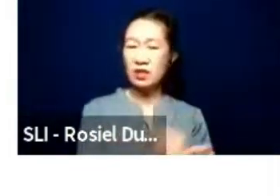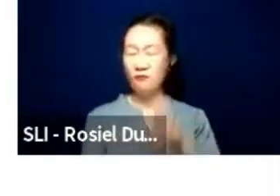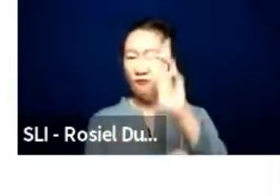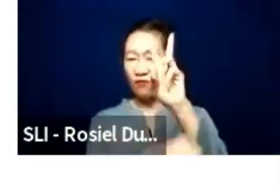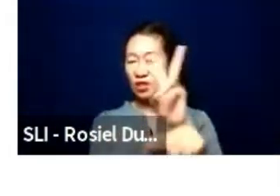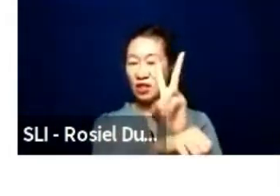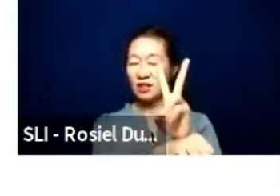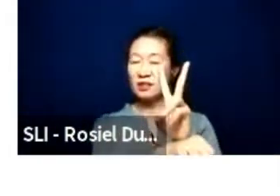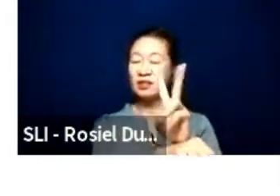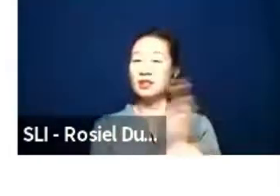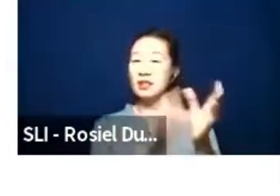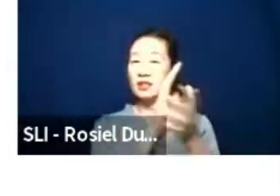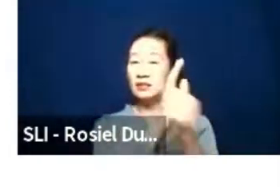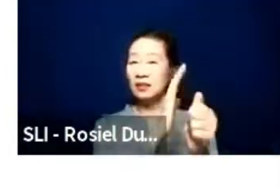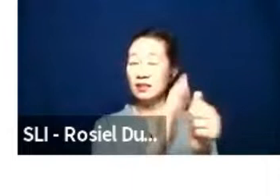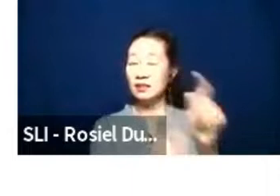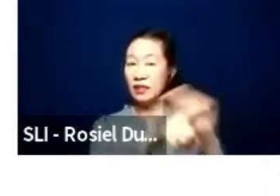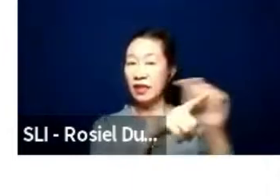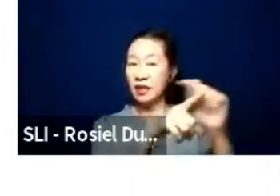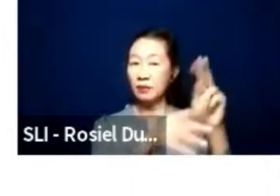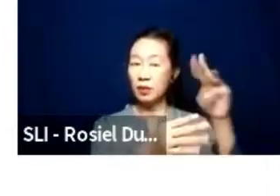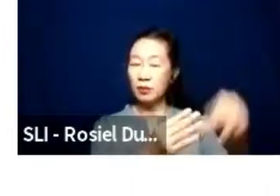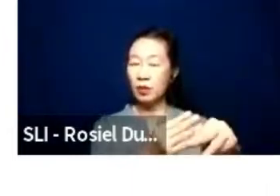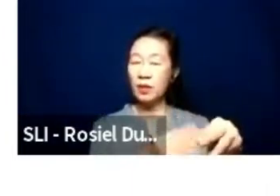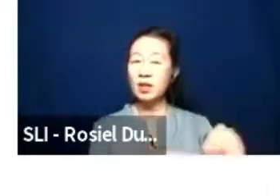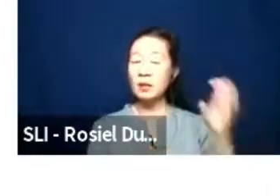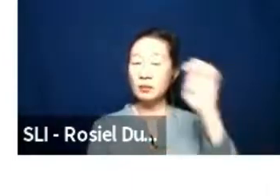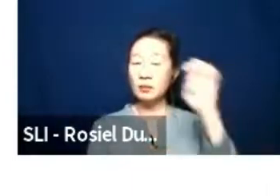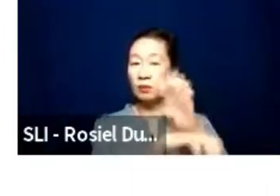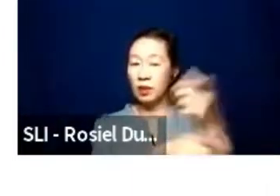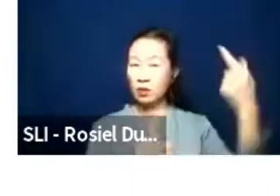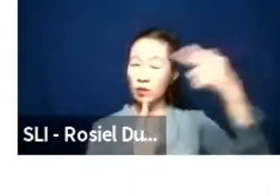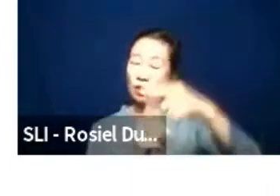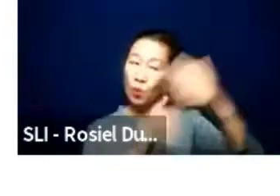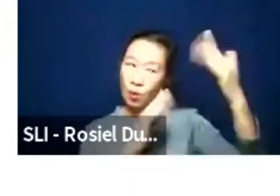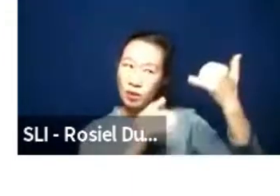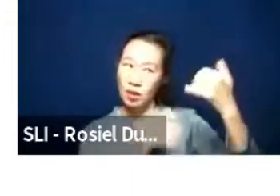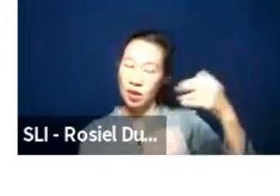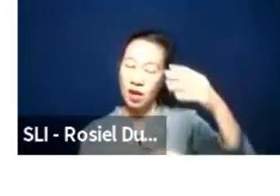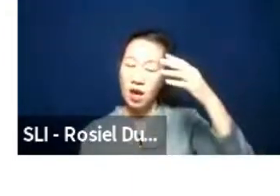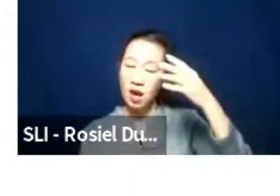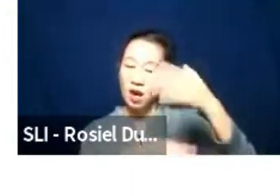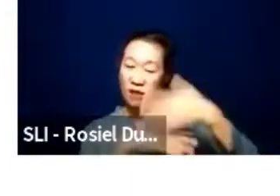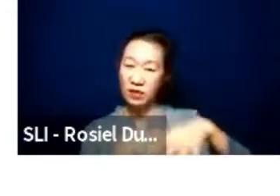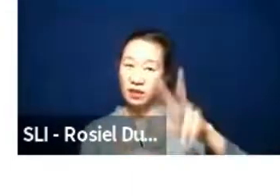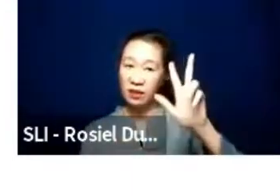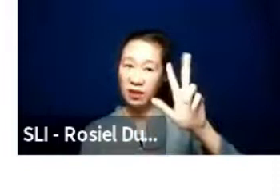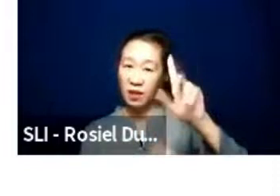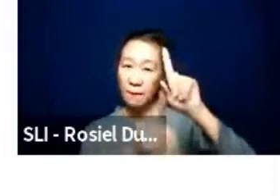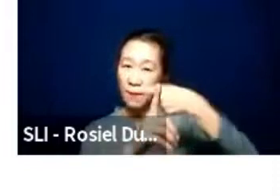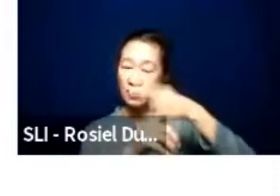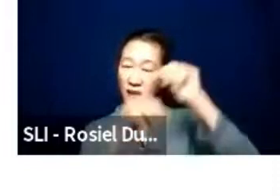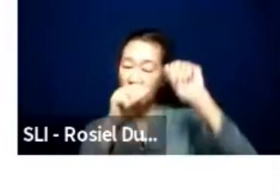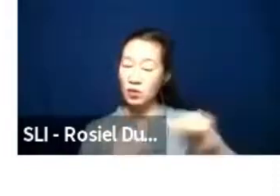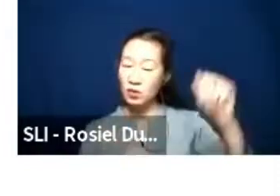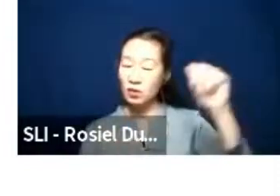vocational skills training program, yung employment goal natin, sana after 3 months,